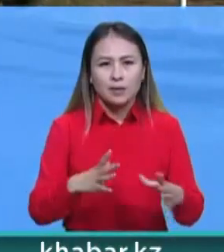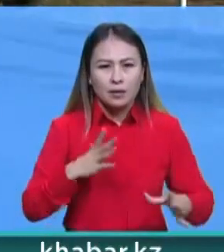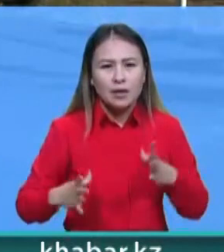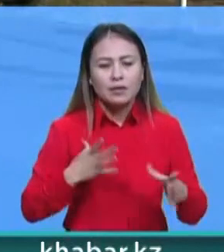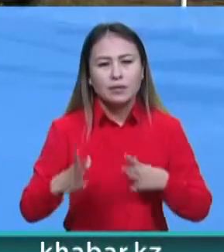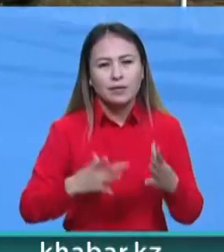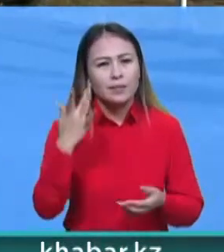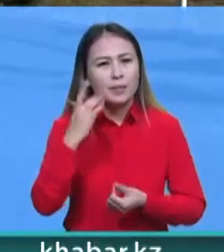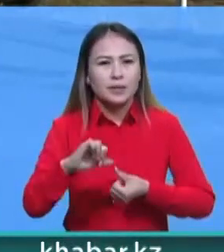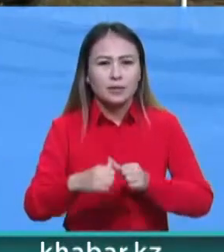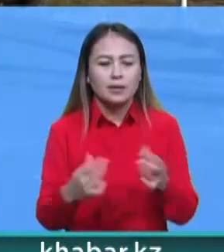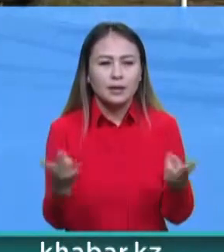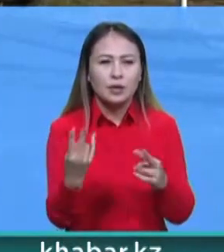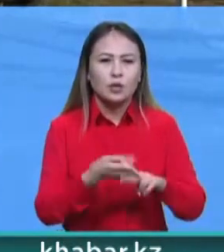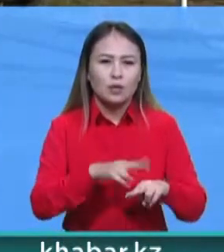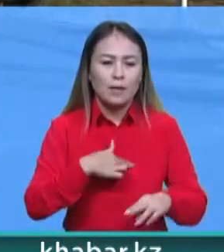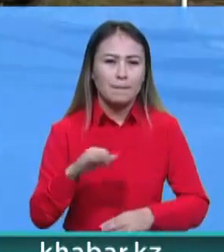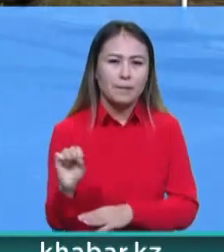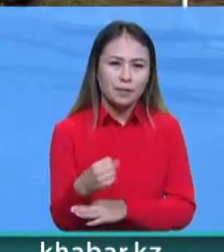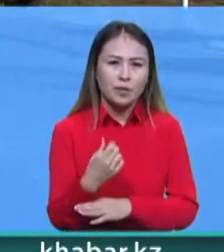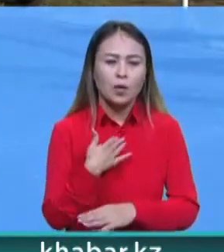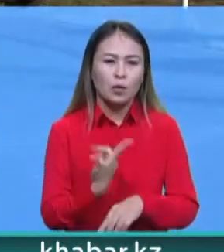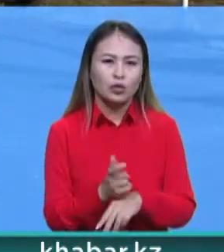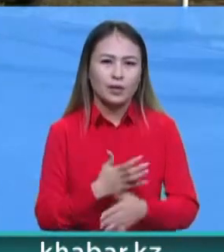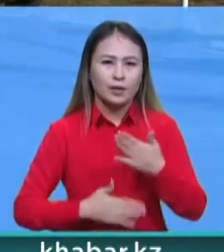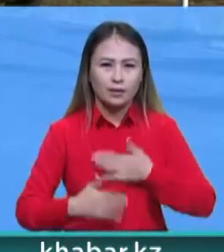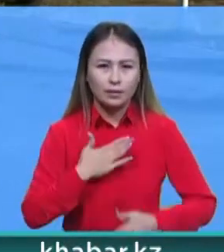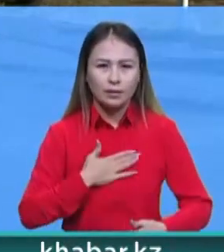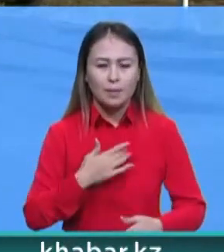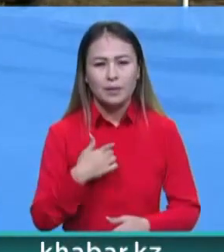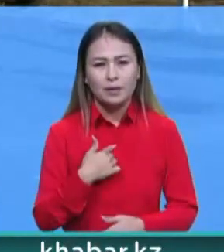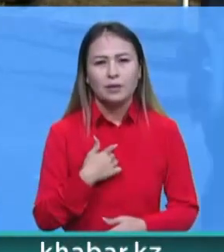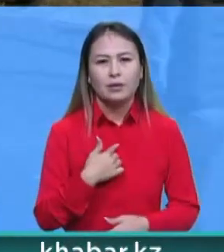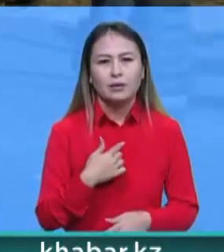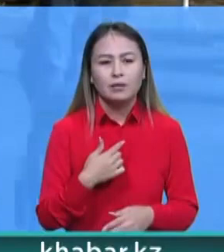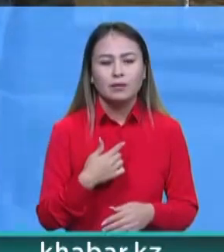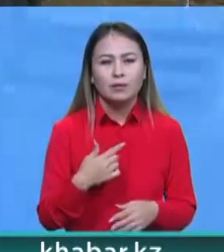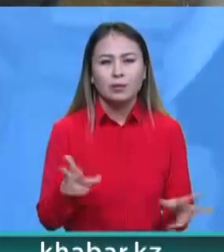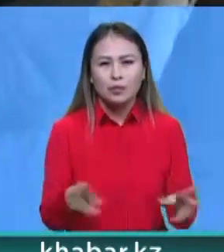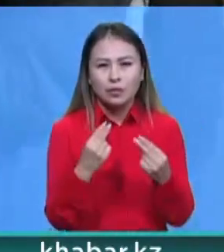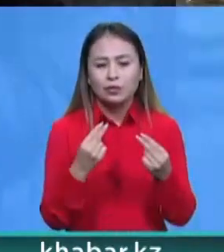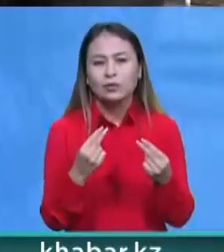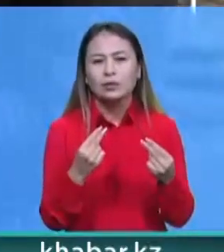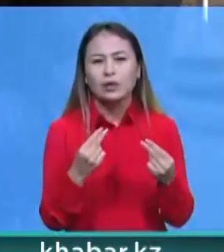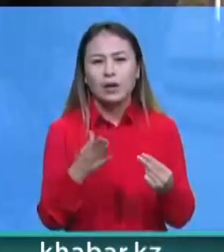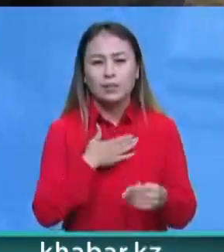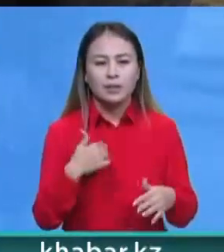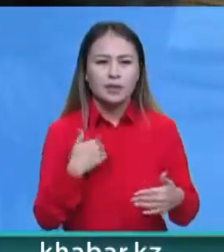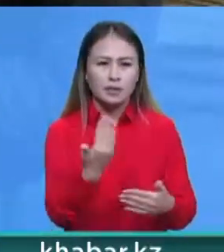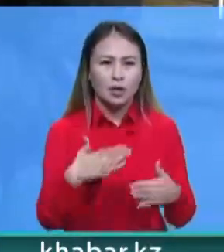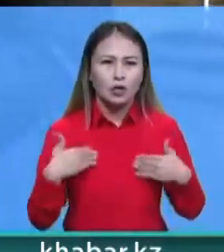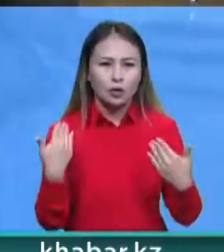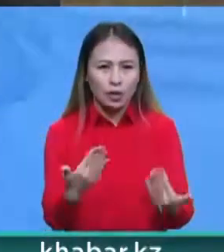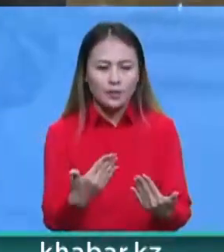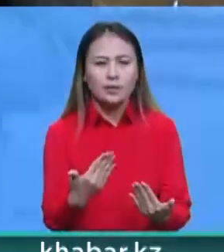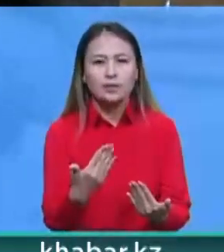успех поворачивается. И вот я победил, я очень рад. Мне повезло сегодня. Сізді құттықтаймыз шын